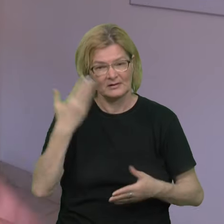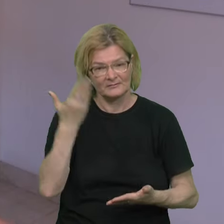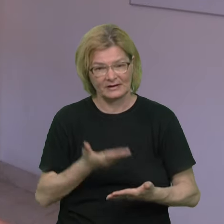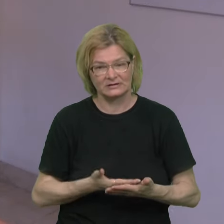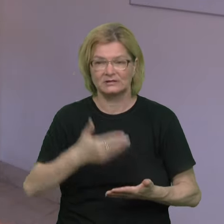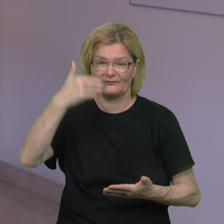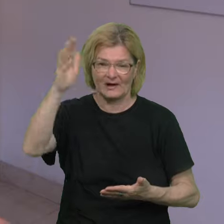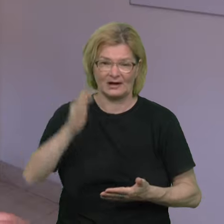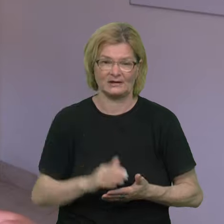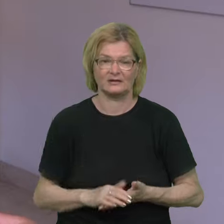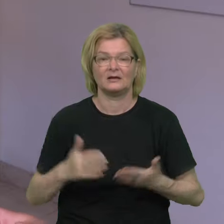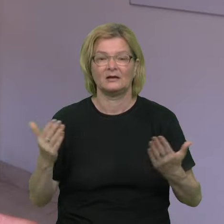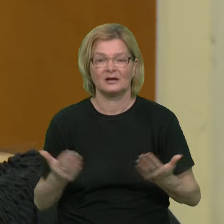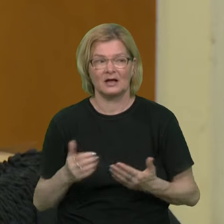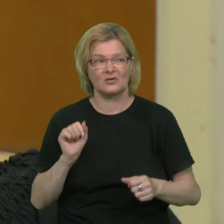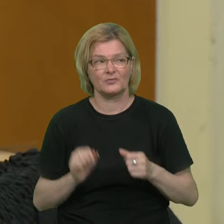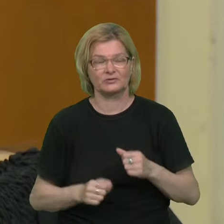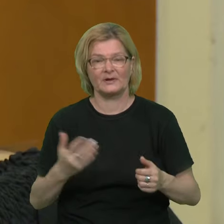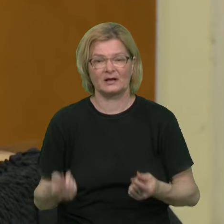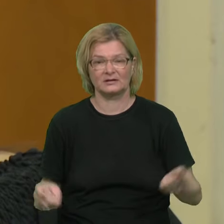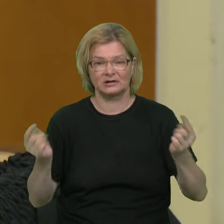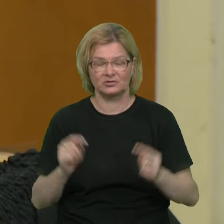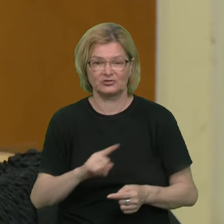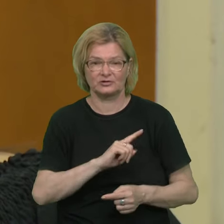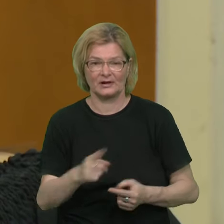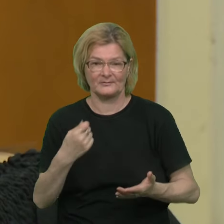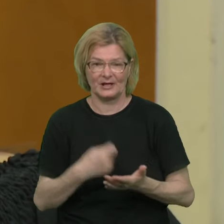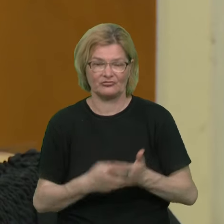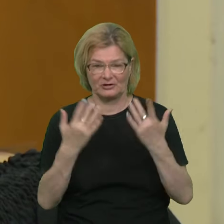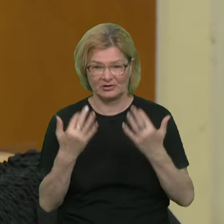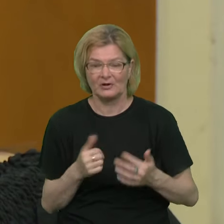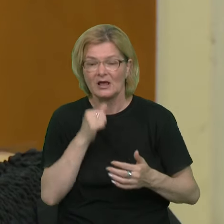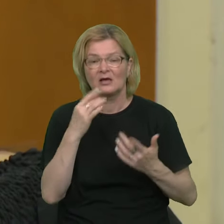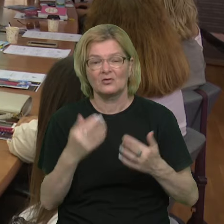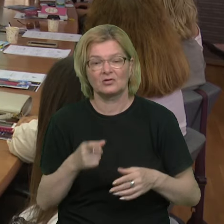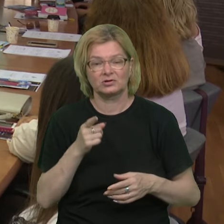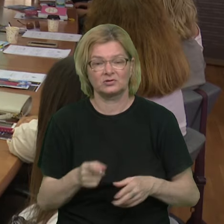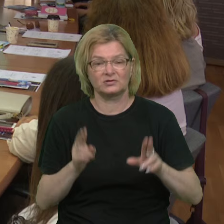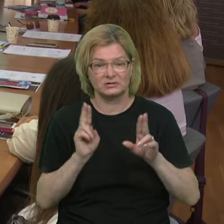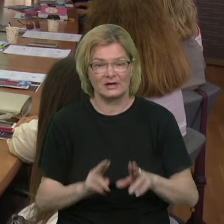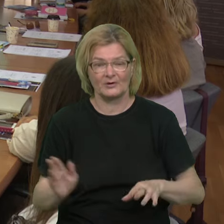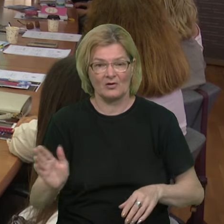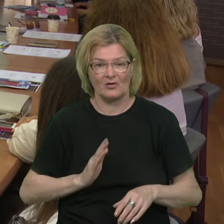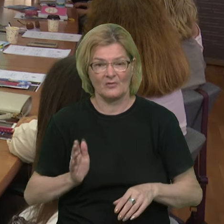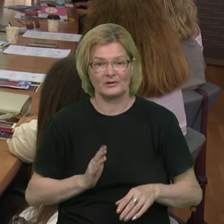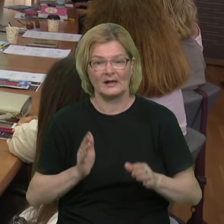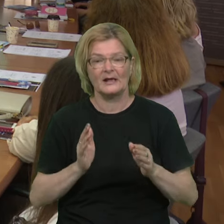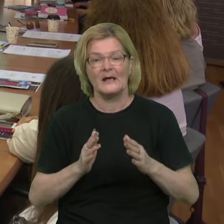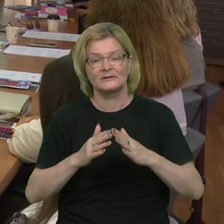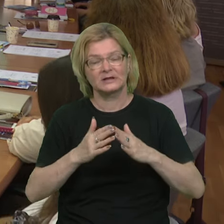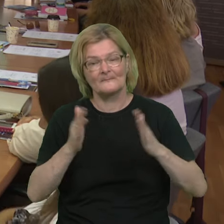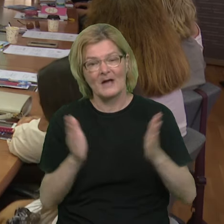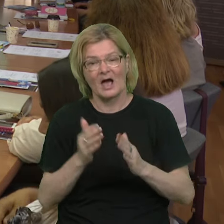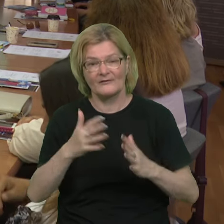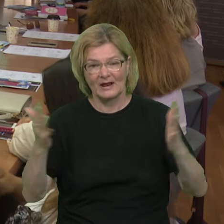naše odluke priznate vani. No kako postupiti kada dođe do neplaćanja računa i koliko je to zapravo opasno za